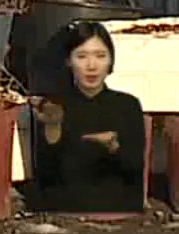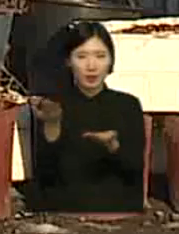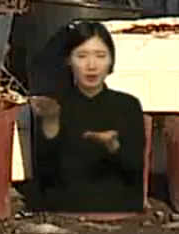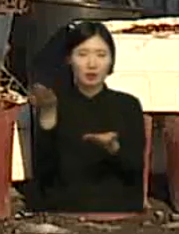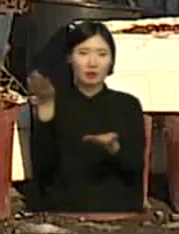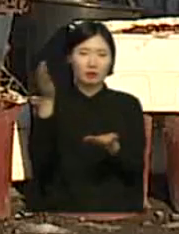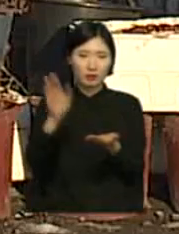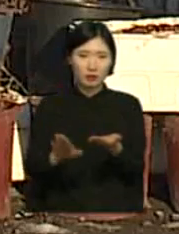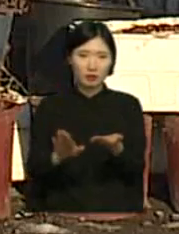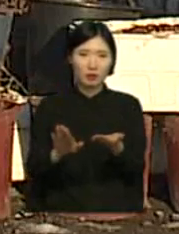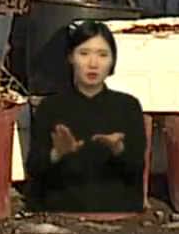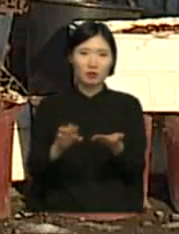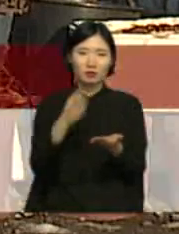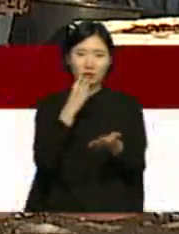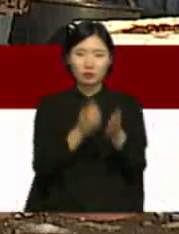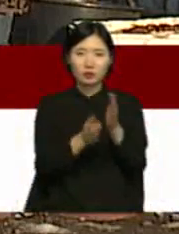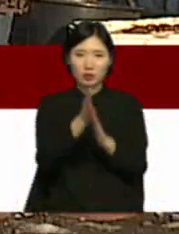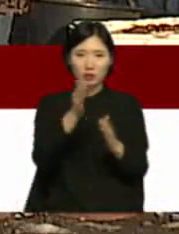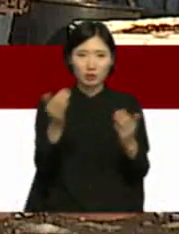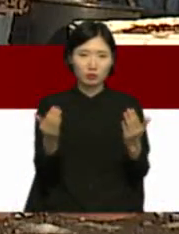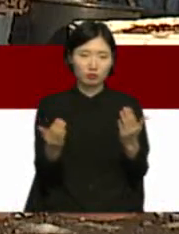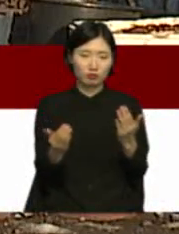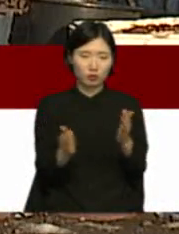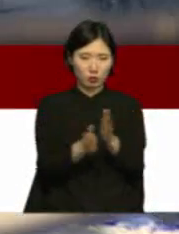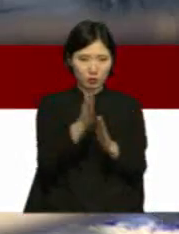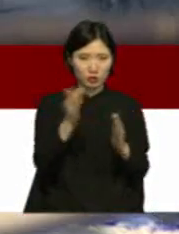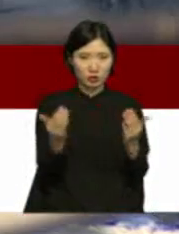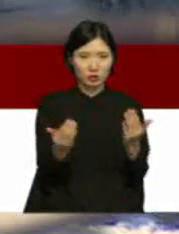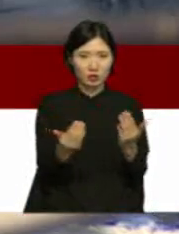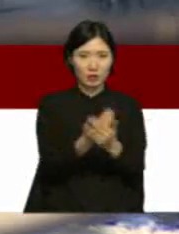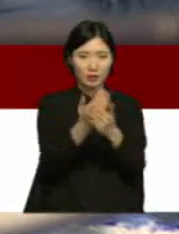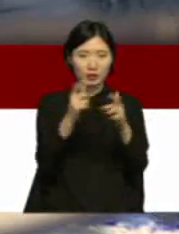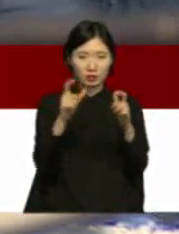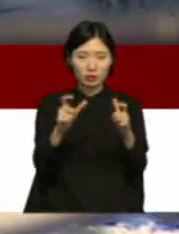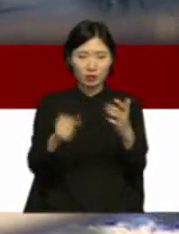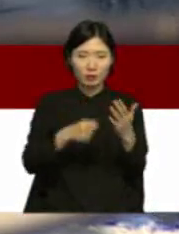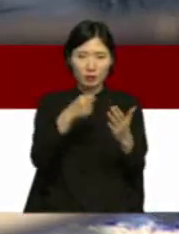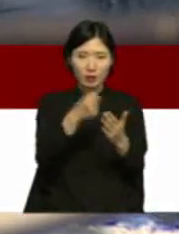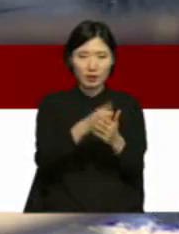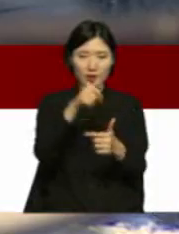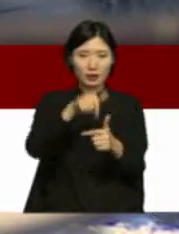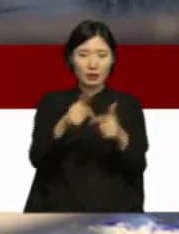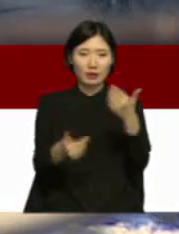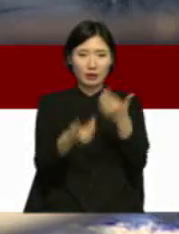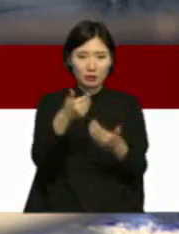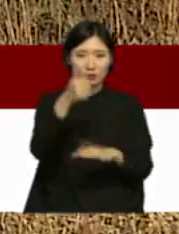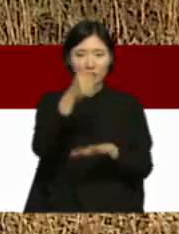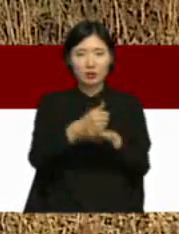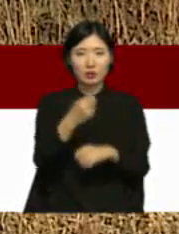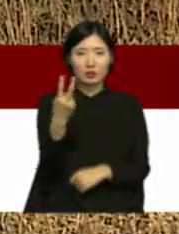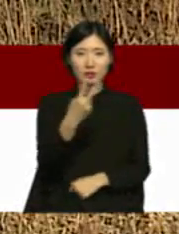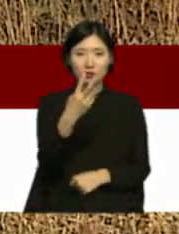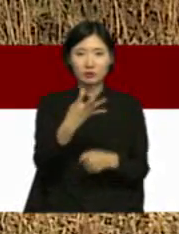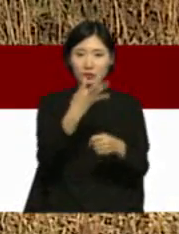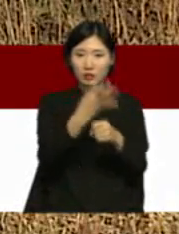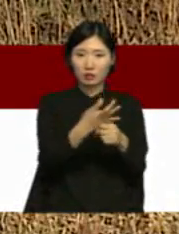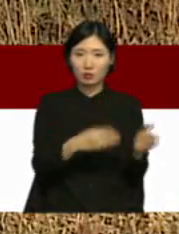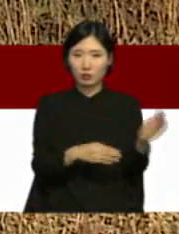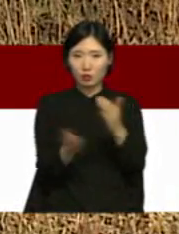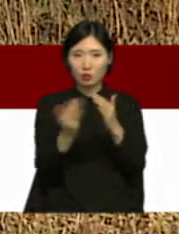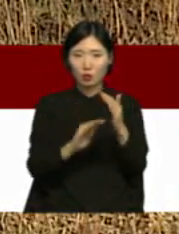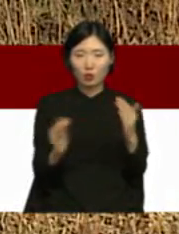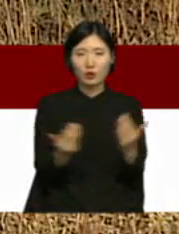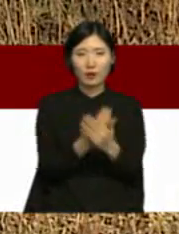2011년 서울시가 도시개발 구역으로 지정한 뒤 강남구의 갈등 끝에 지난 2014년부터 공연